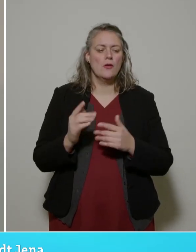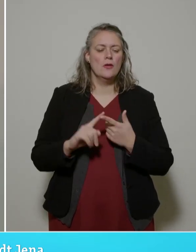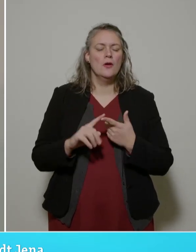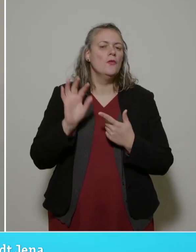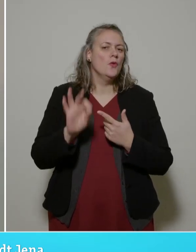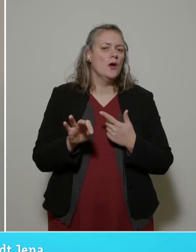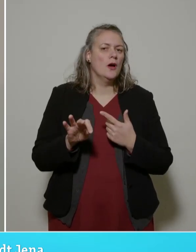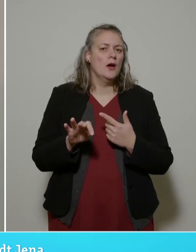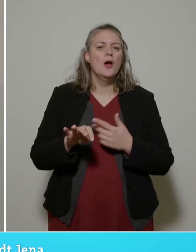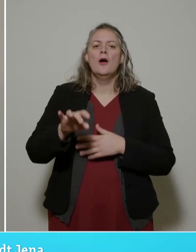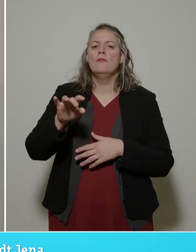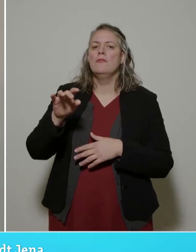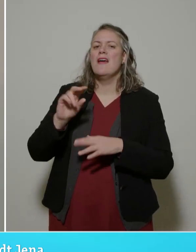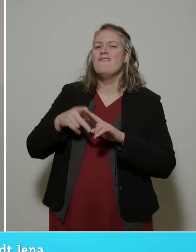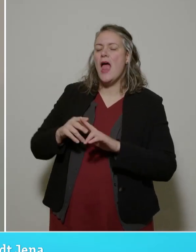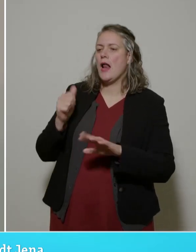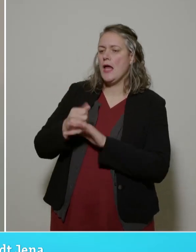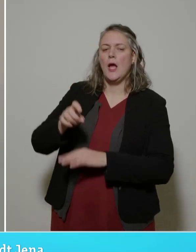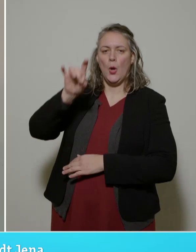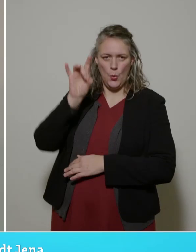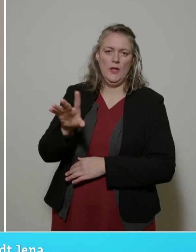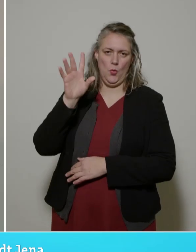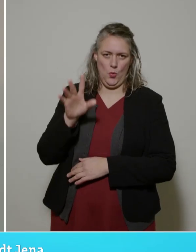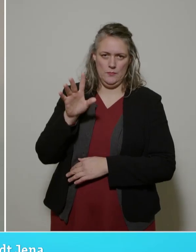eine Kündigung auszusprechen.